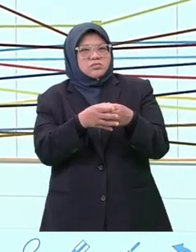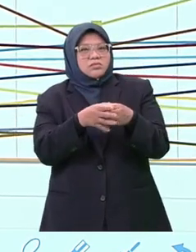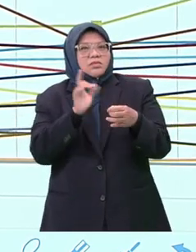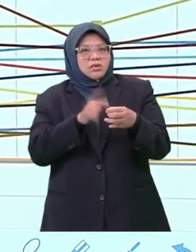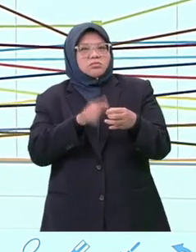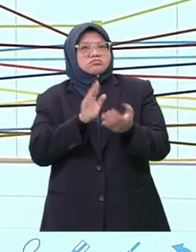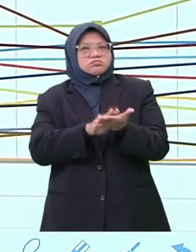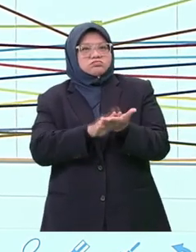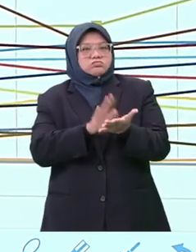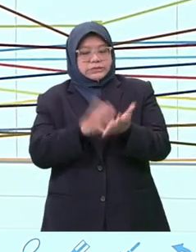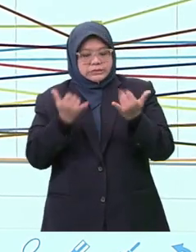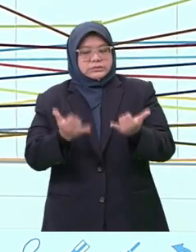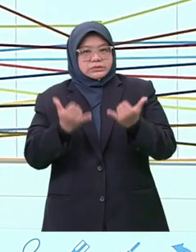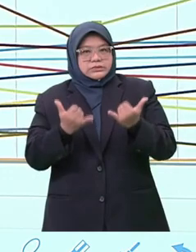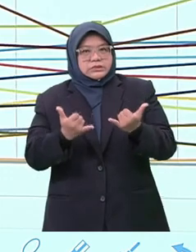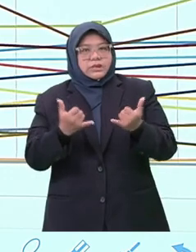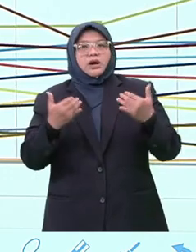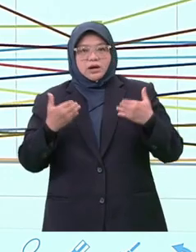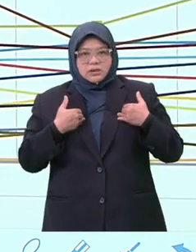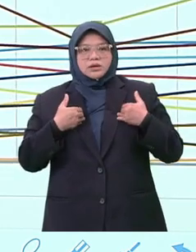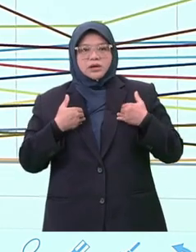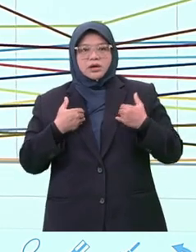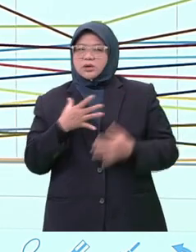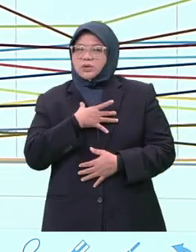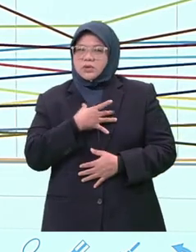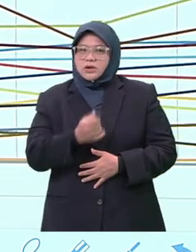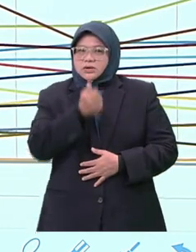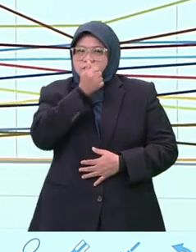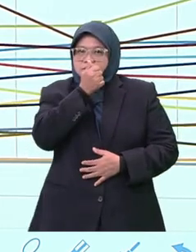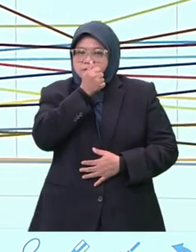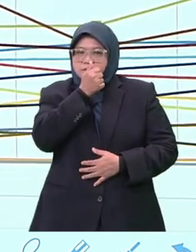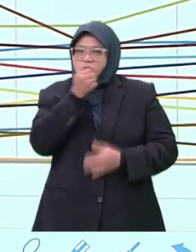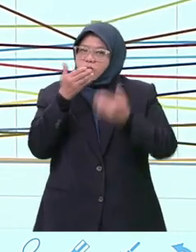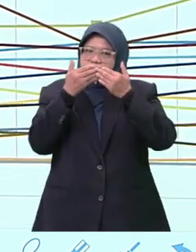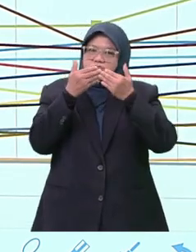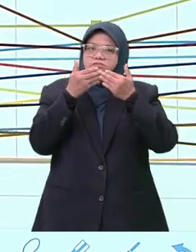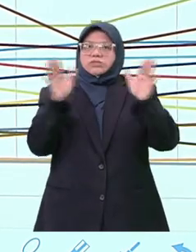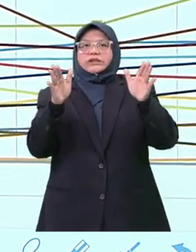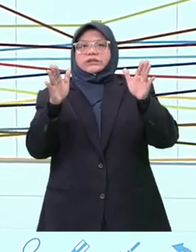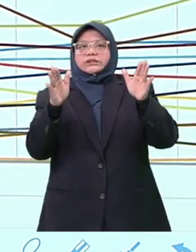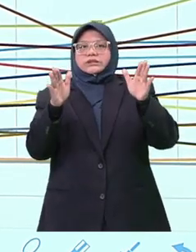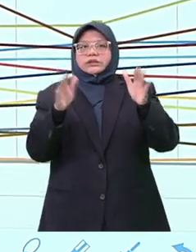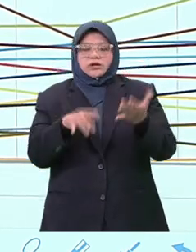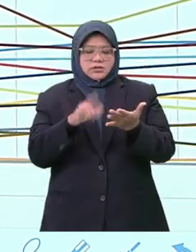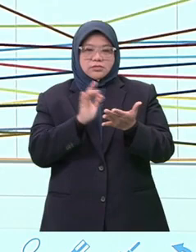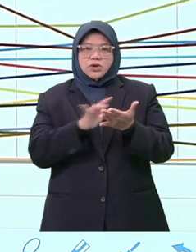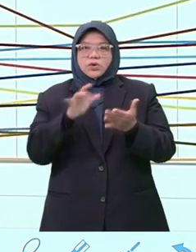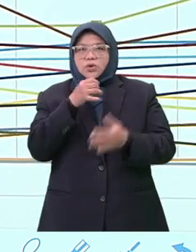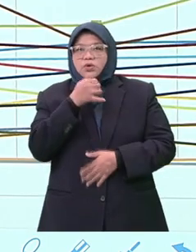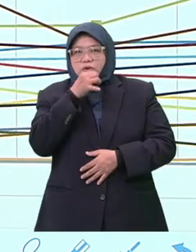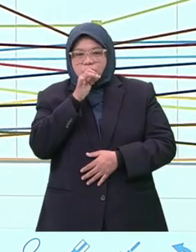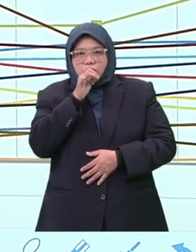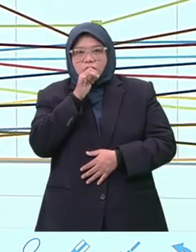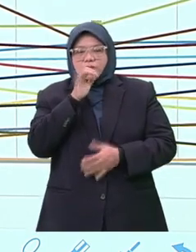di sekolah yang ketika ini datang menunjukkan ketagihan dan juga pendadahan terhadap device atau pemeran TV itu semakin